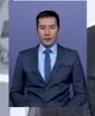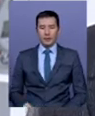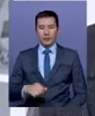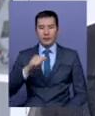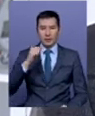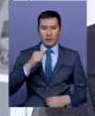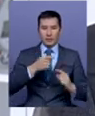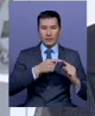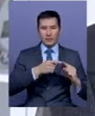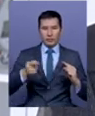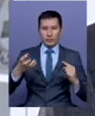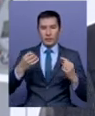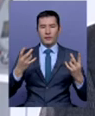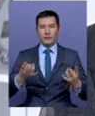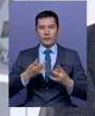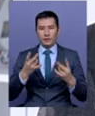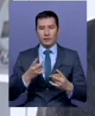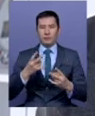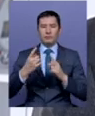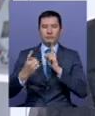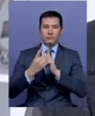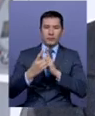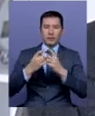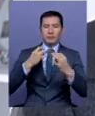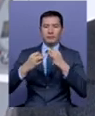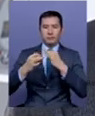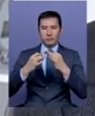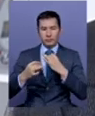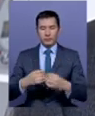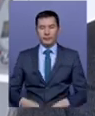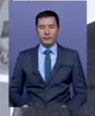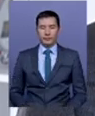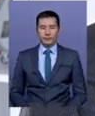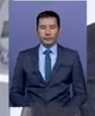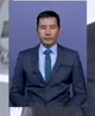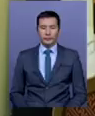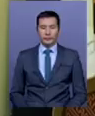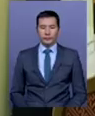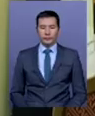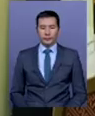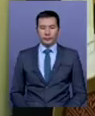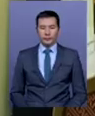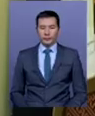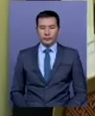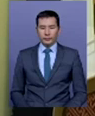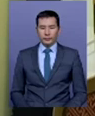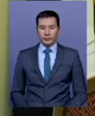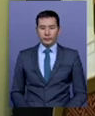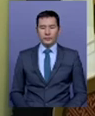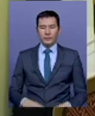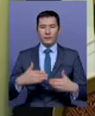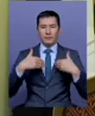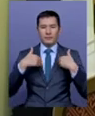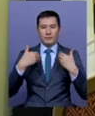әлі жүргізіледі. Бұдан да жоғарғы нәтижеге қол жеткіземіз деген жалпы жоспарымыз бар. Кеңес беру